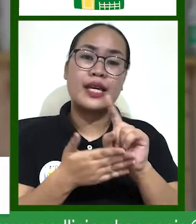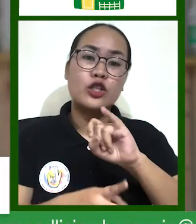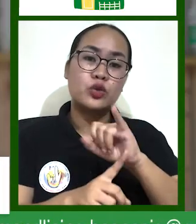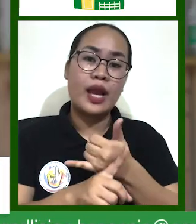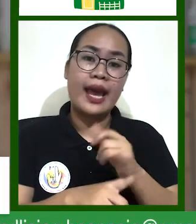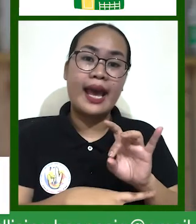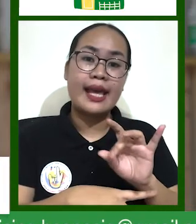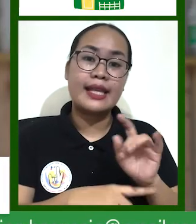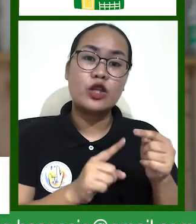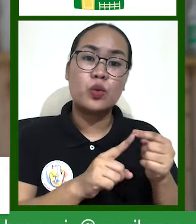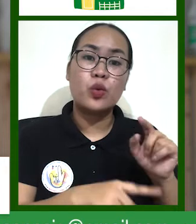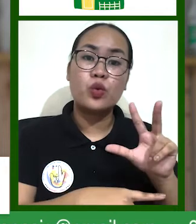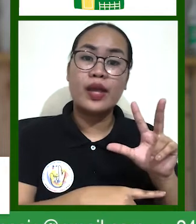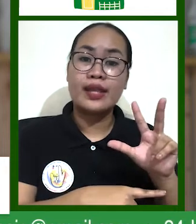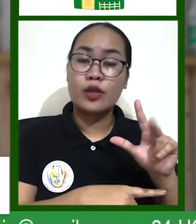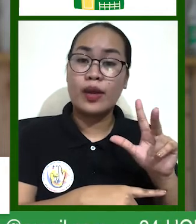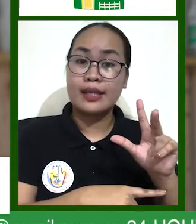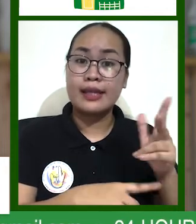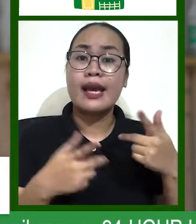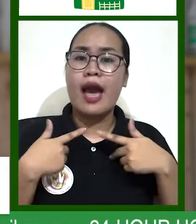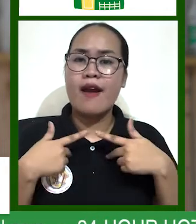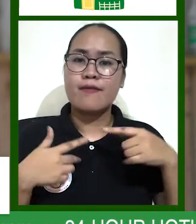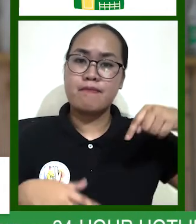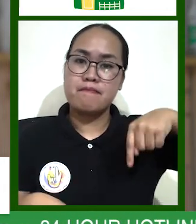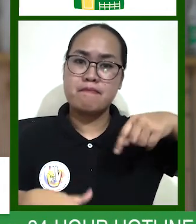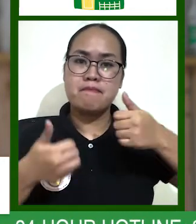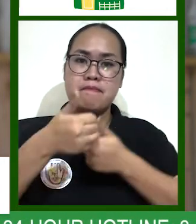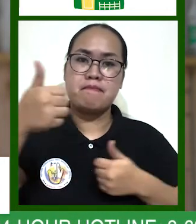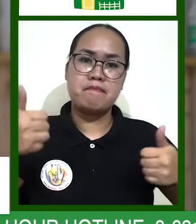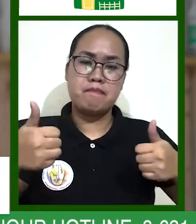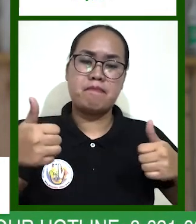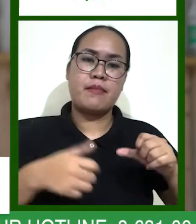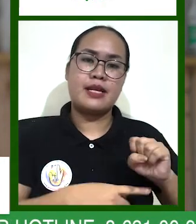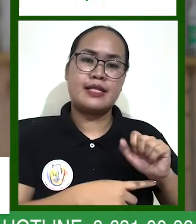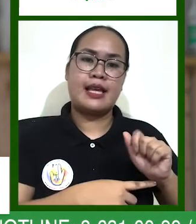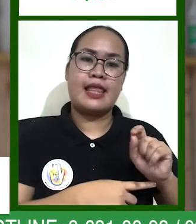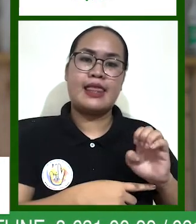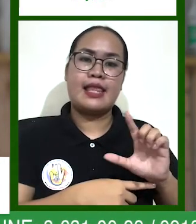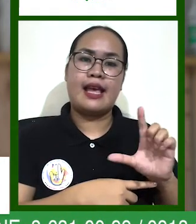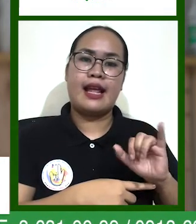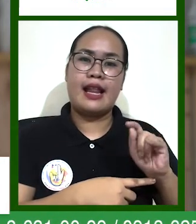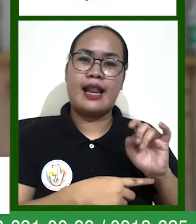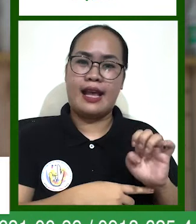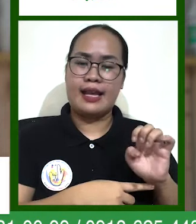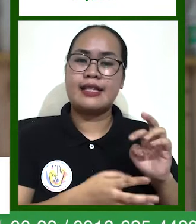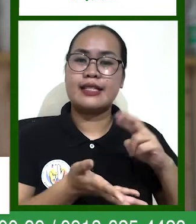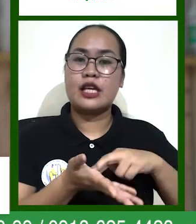July 23, magkakaroon po ng satellite registration dito po sa Robinson's